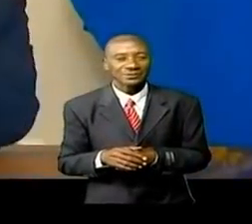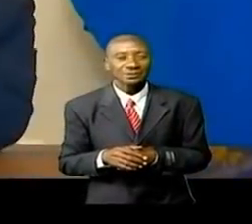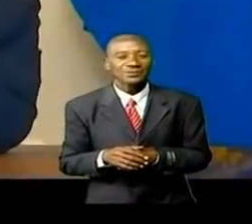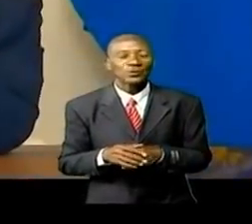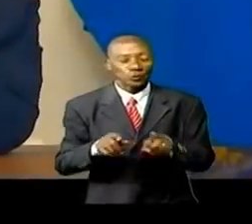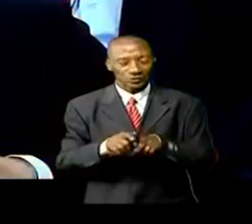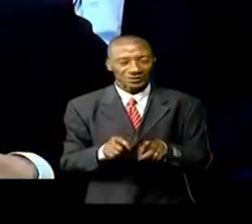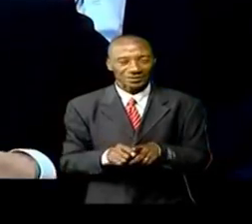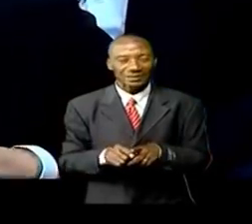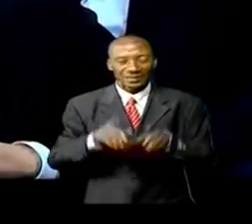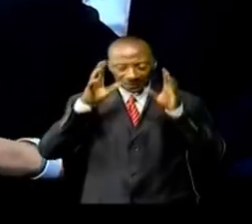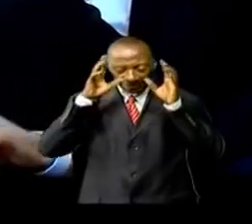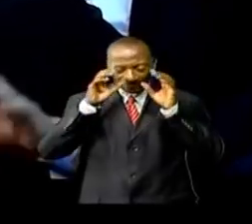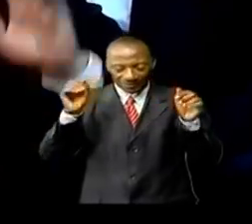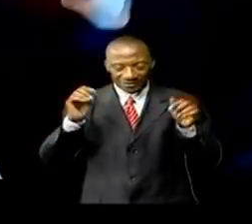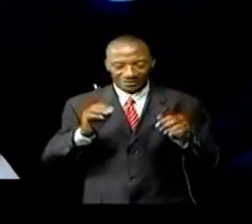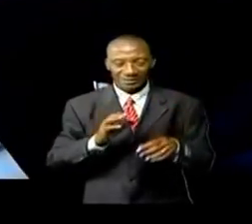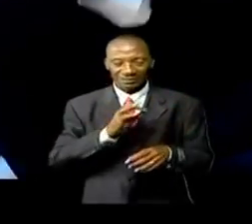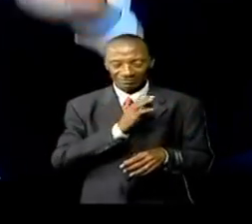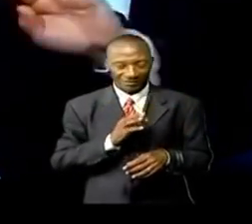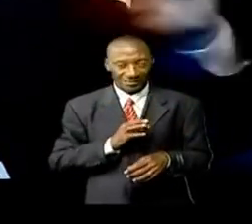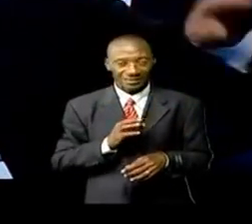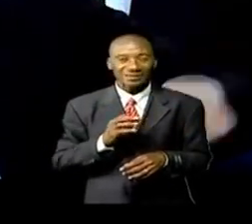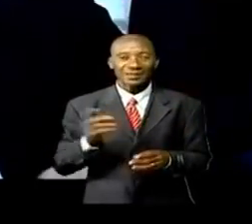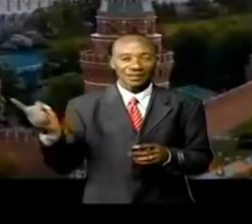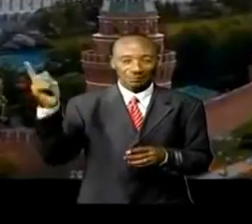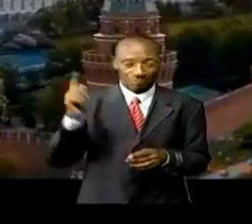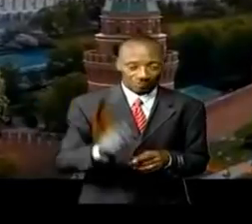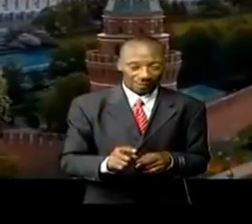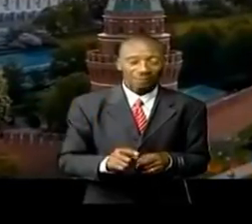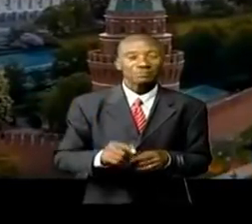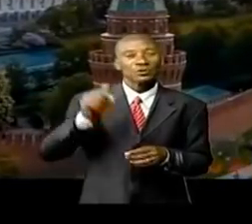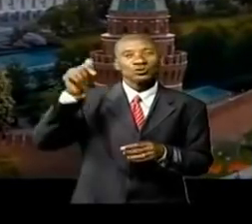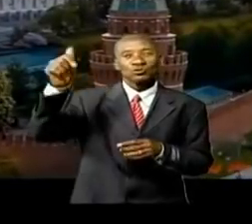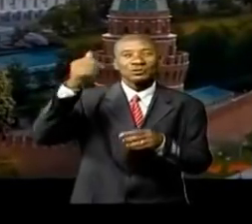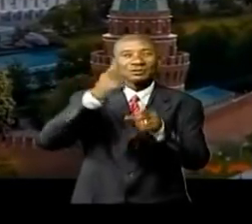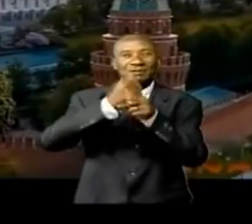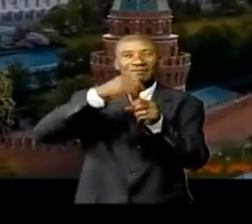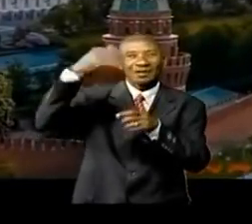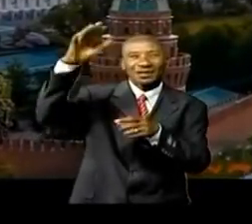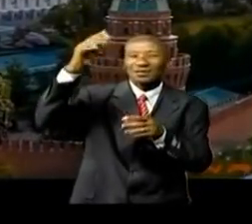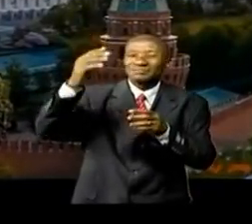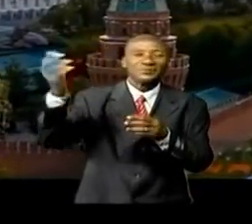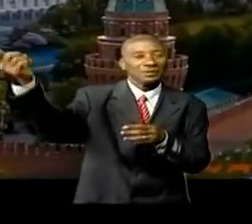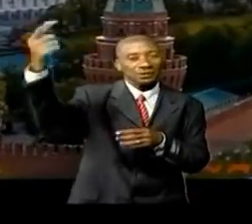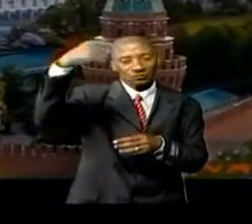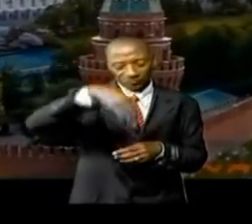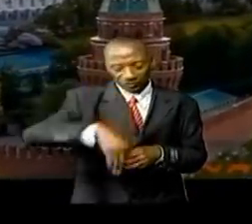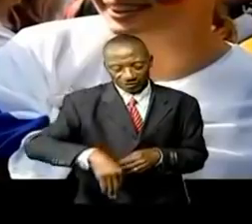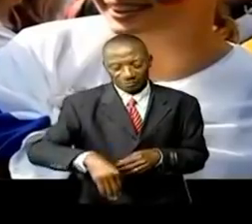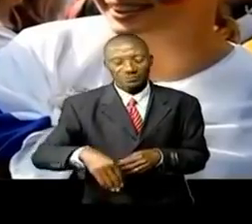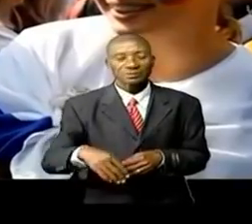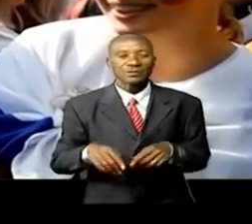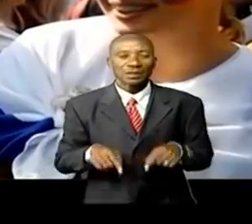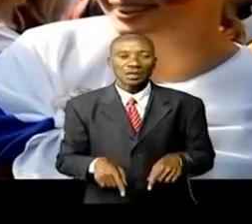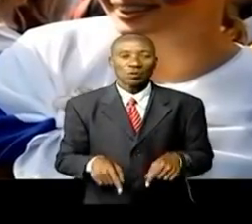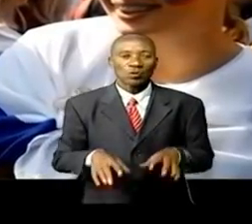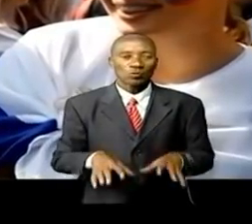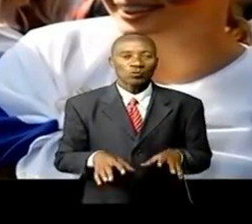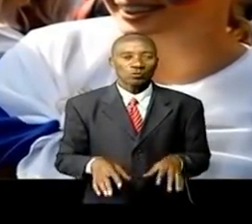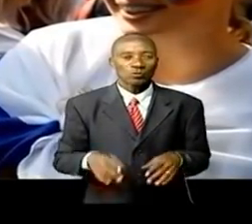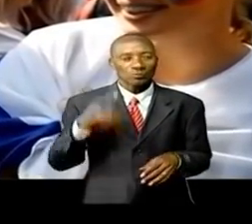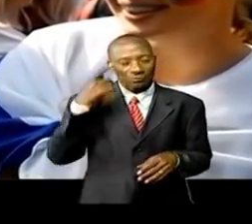pouvoir l'option de quitter la périphérie, où certains intérêts voulaient le confiner, pour revenir au cœur du dispositif de